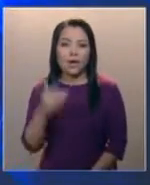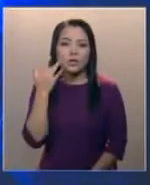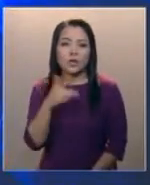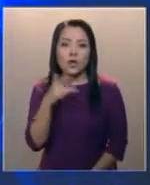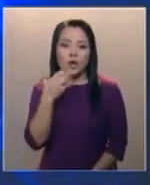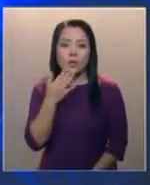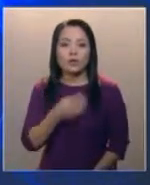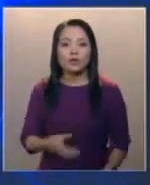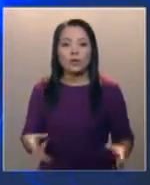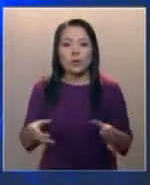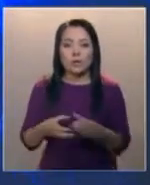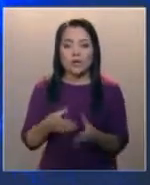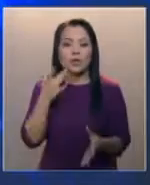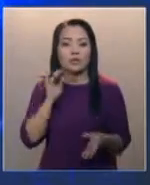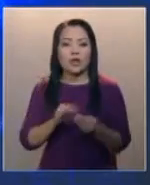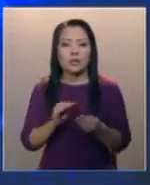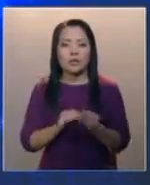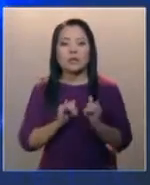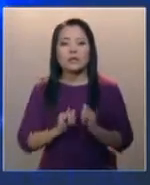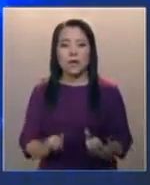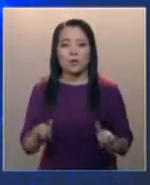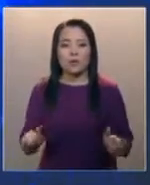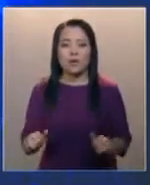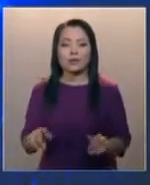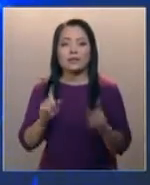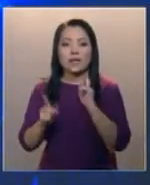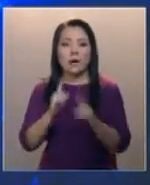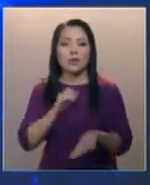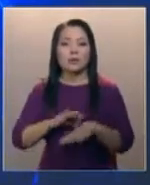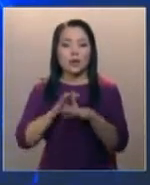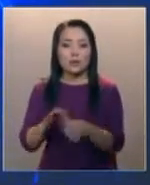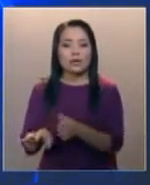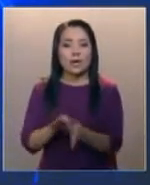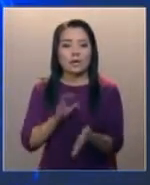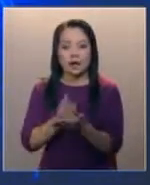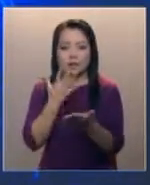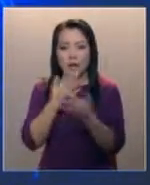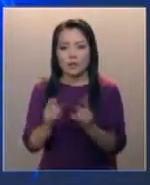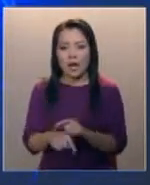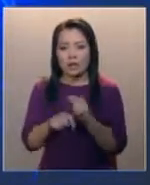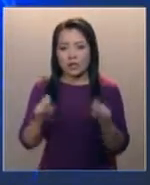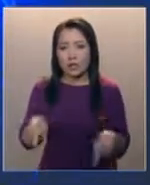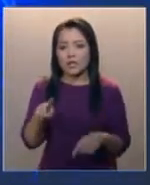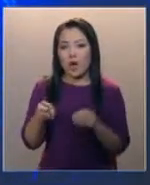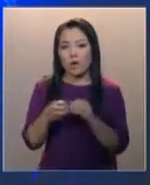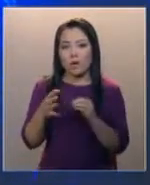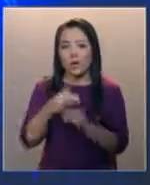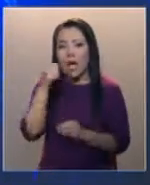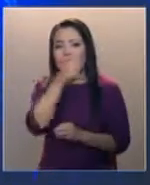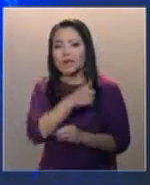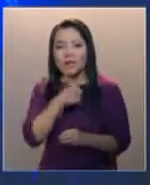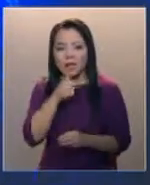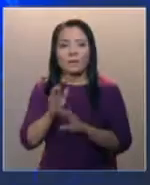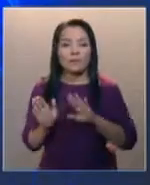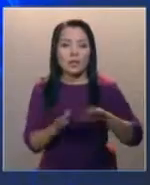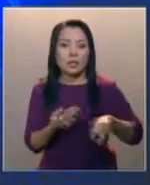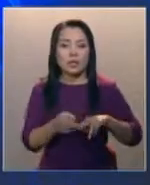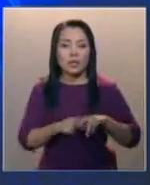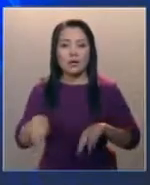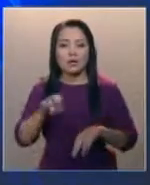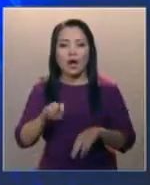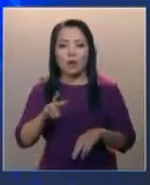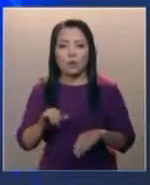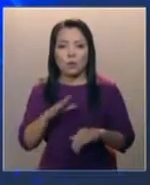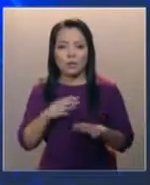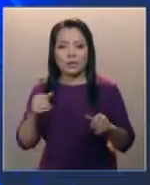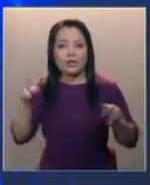Нью-Йоркте Біріккен Ұлттар Ұйымының тұрақты даму жөніндегі саммиті ресми түрде ашылды. Басқосуда 2015 жылдан кейінгі кезеңдегі даму